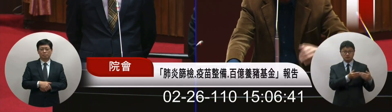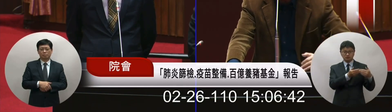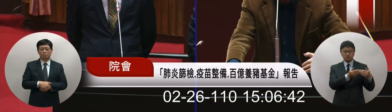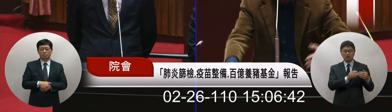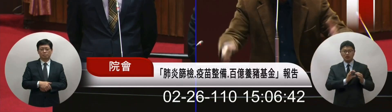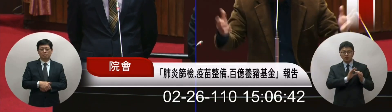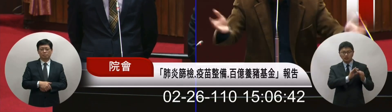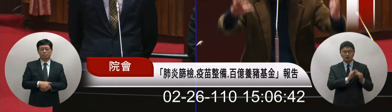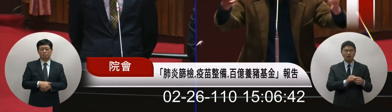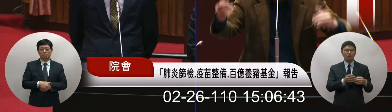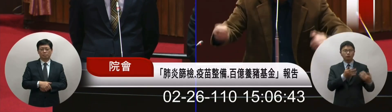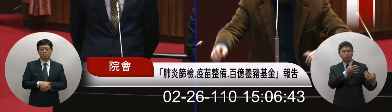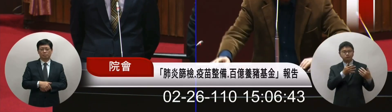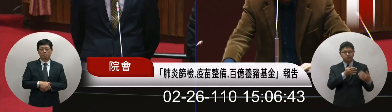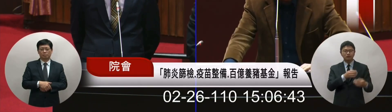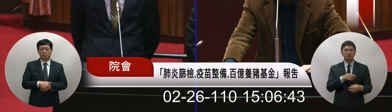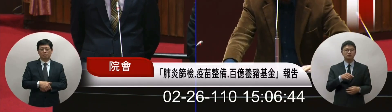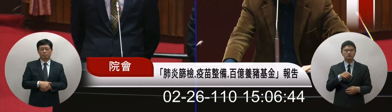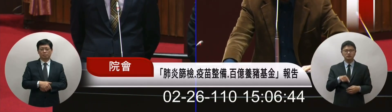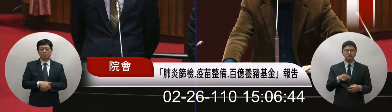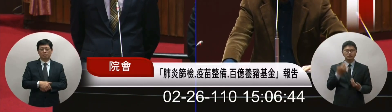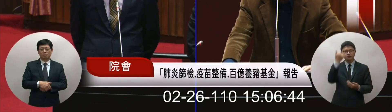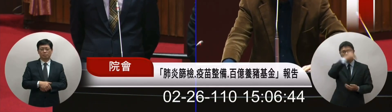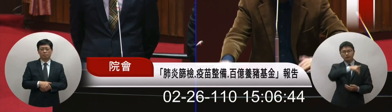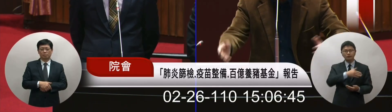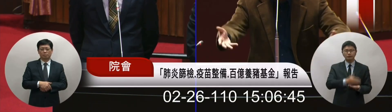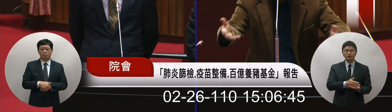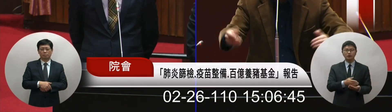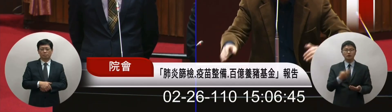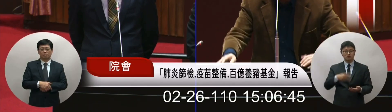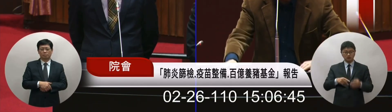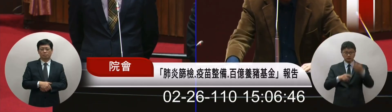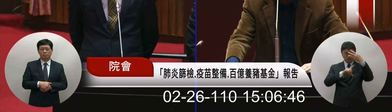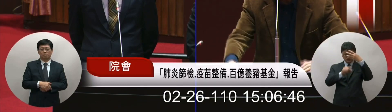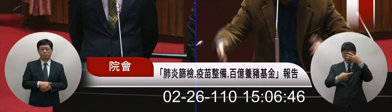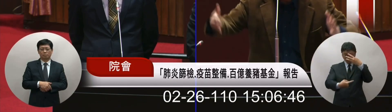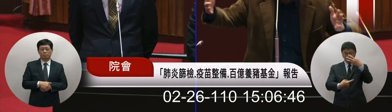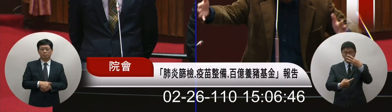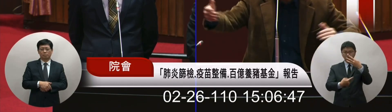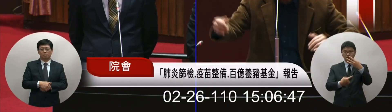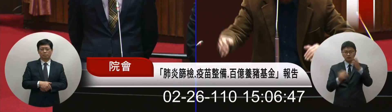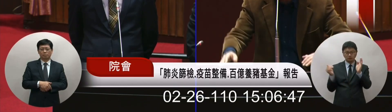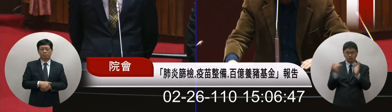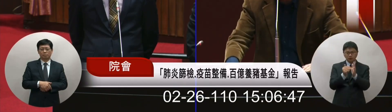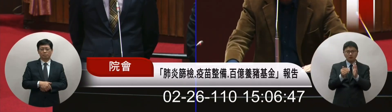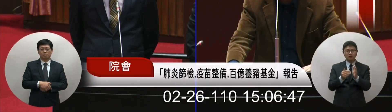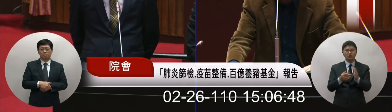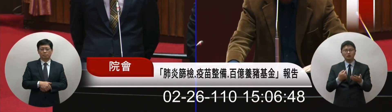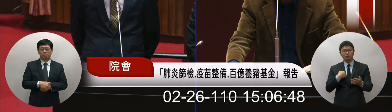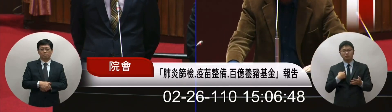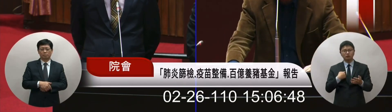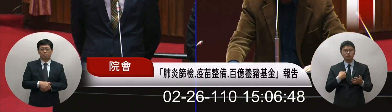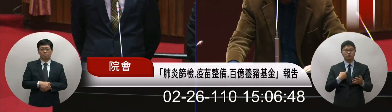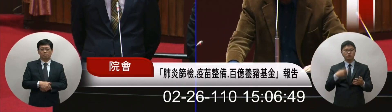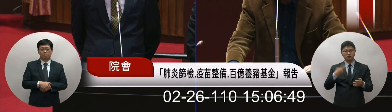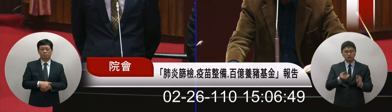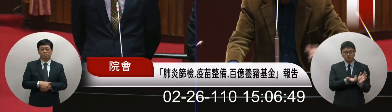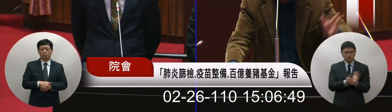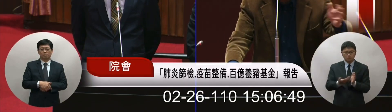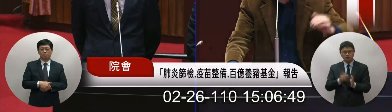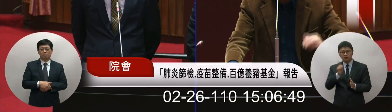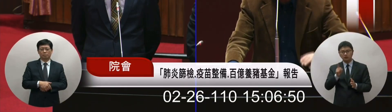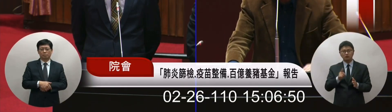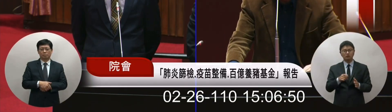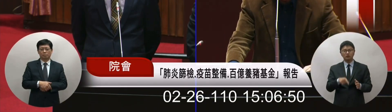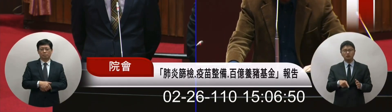联系，说，怎么突然？而且三月一号马上到了，没有缓冲的时间，来不及因应啊。这